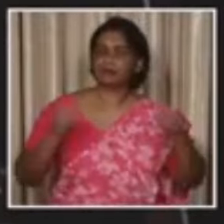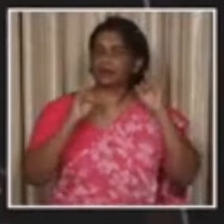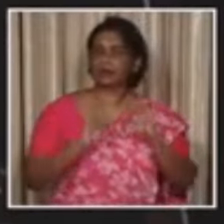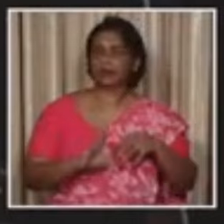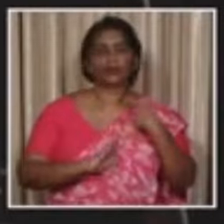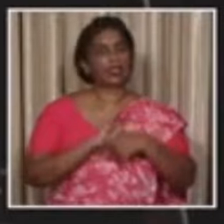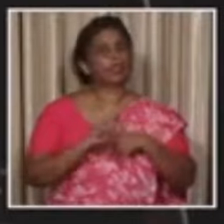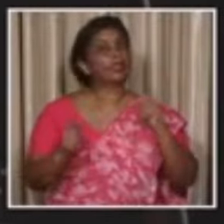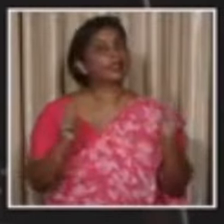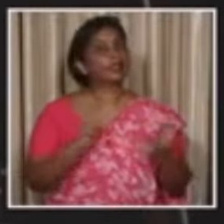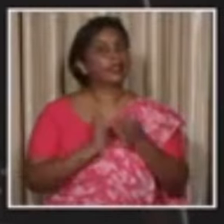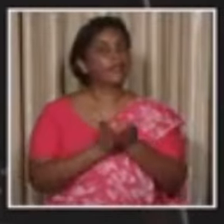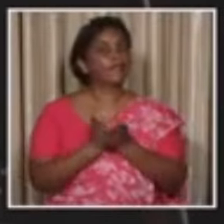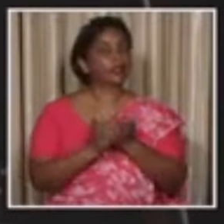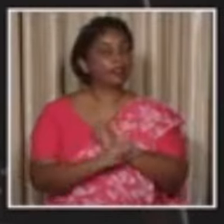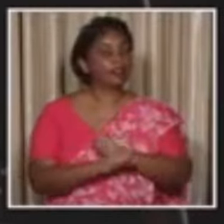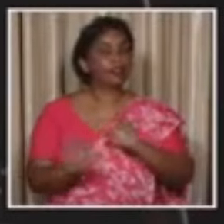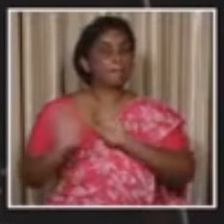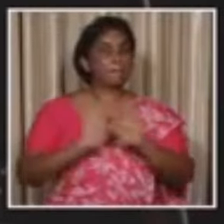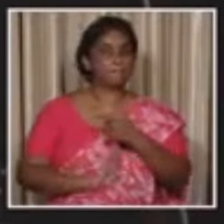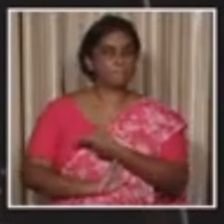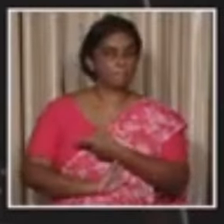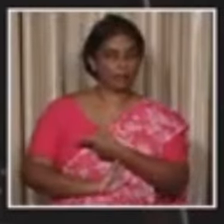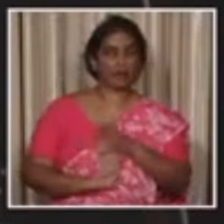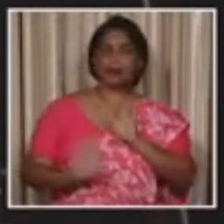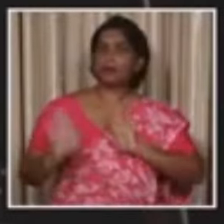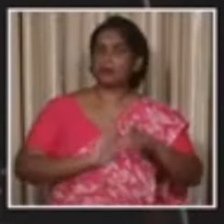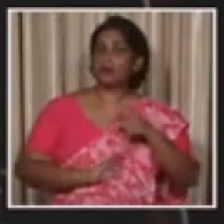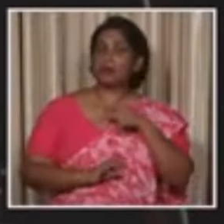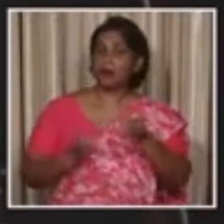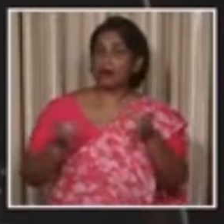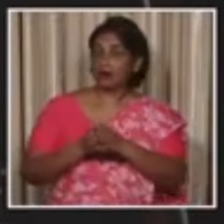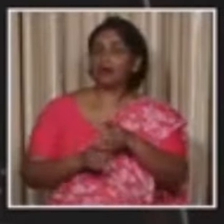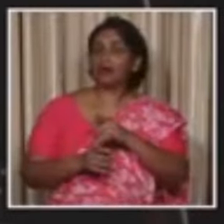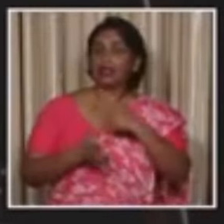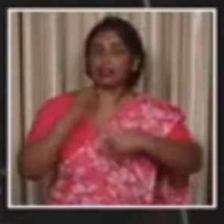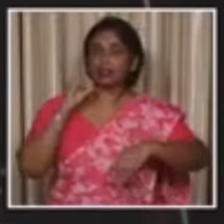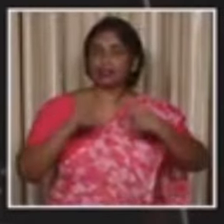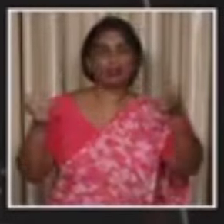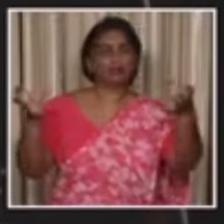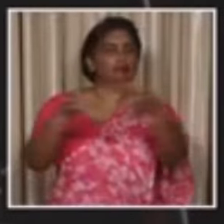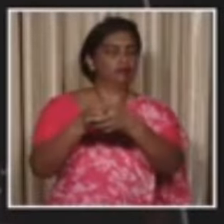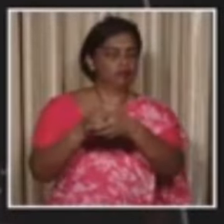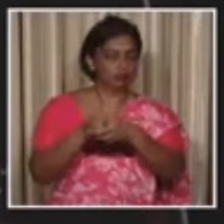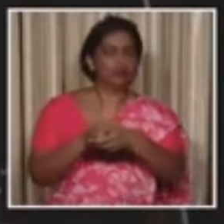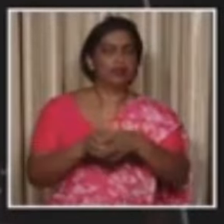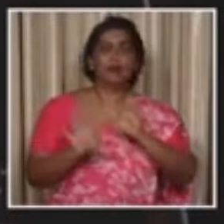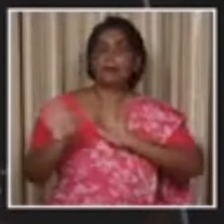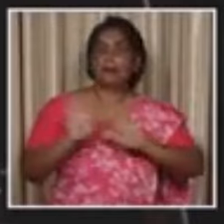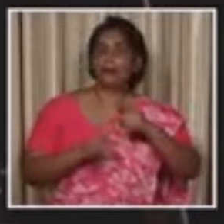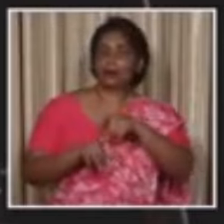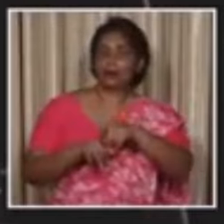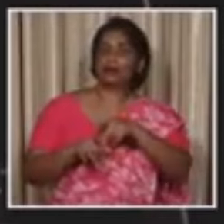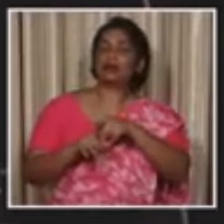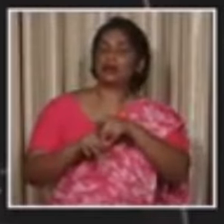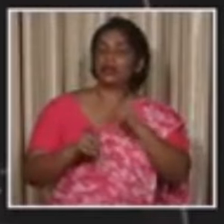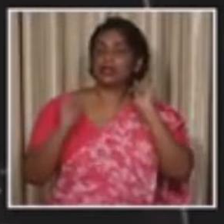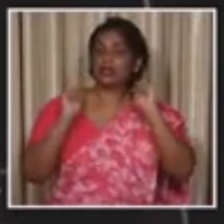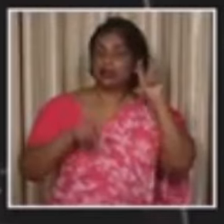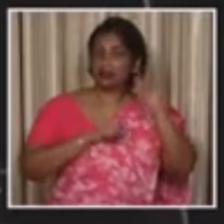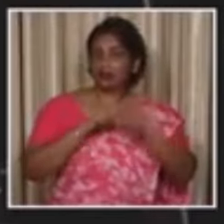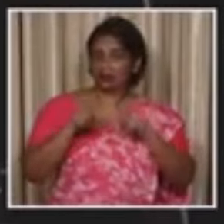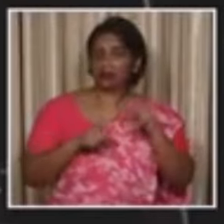මේ රටේ ක්‍රිකට් විනය නැති කරන්නේ මේ පරිපාලනේ මේ දේශපාලනඥයෝ ටික අල්ලගෙන තියෙනවා. පරිපාලනේ මේ රටේ ක්‍රීඩකයෝ